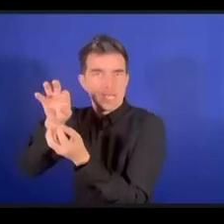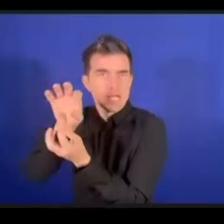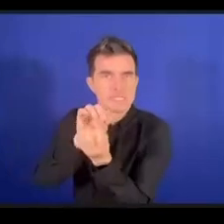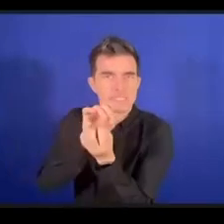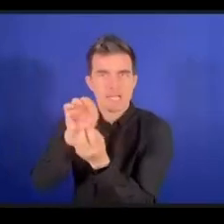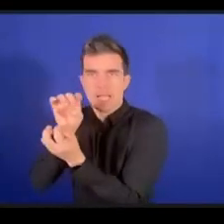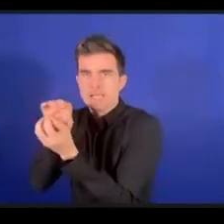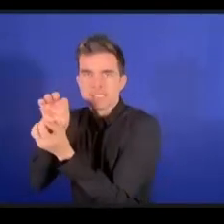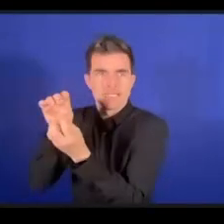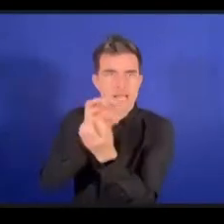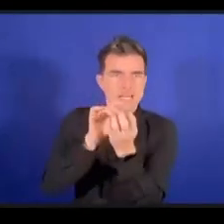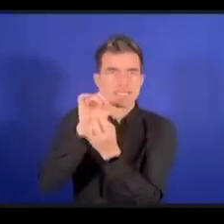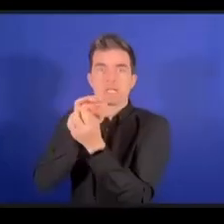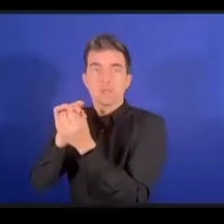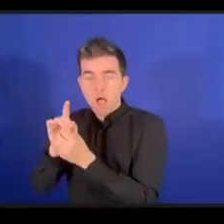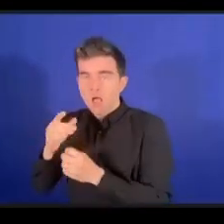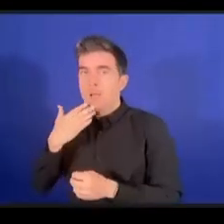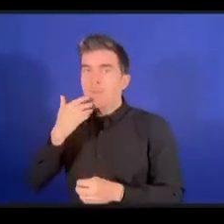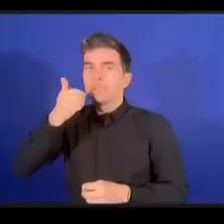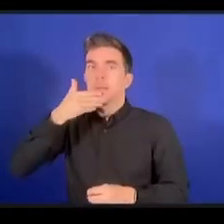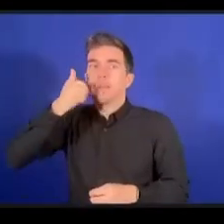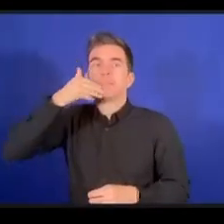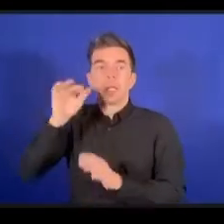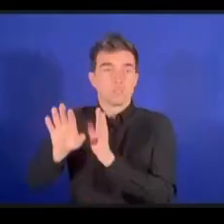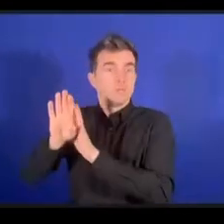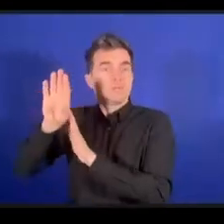来提升了互联网的能力，